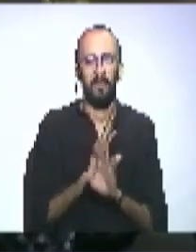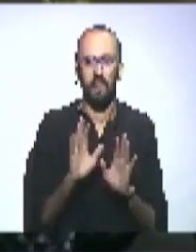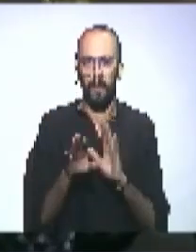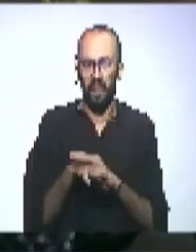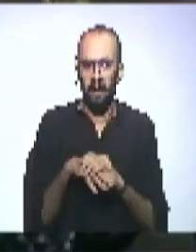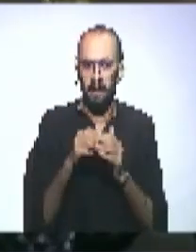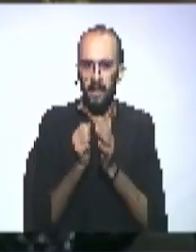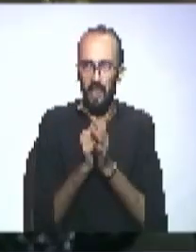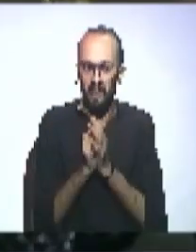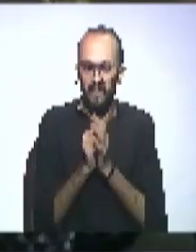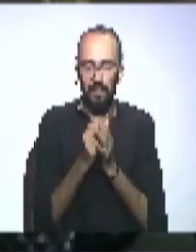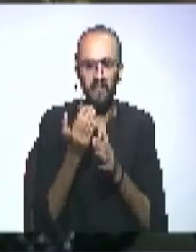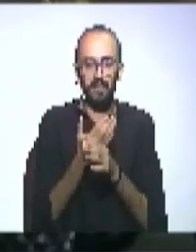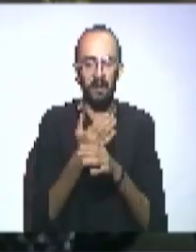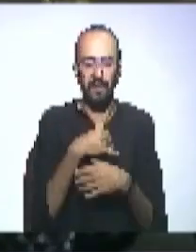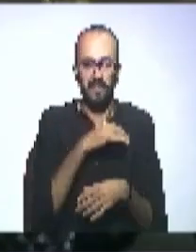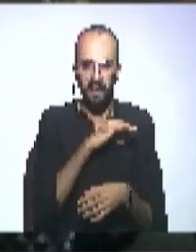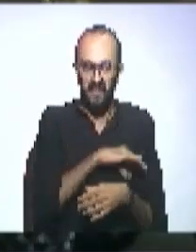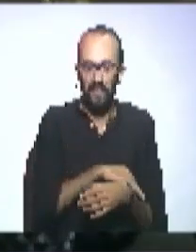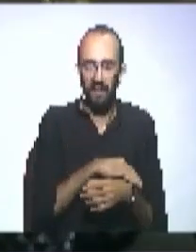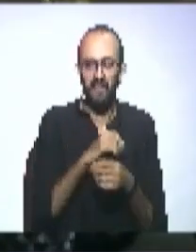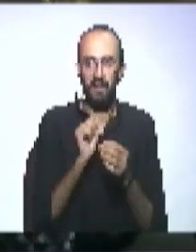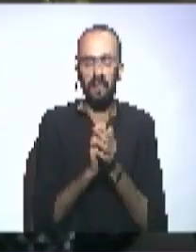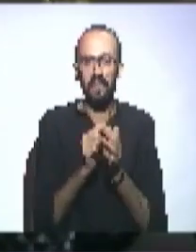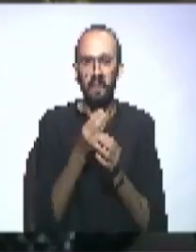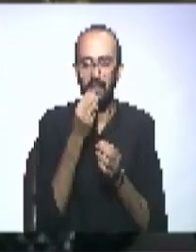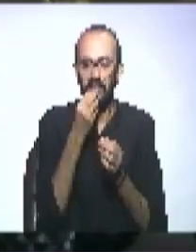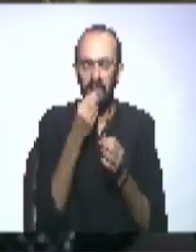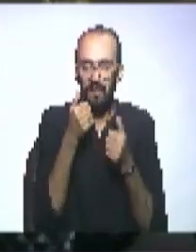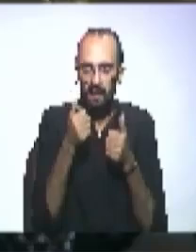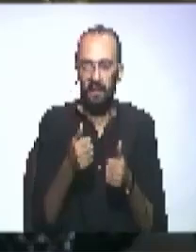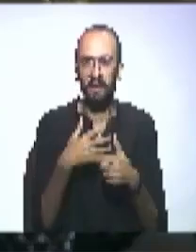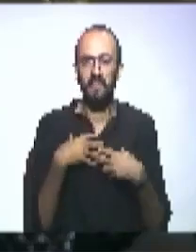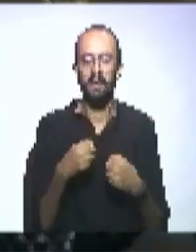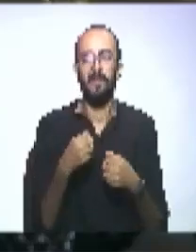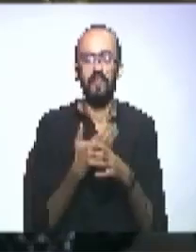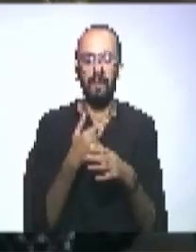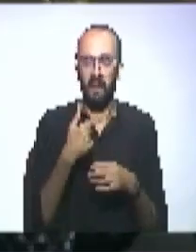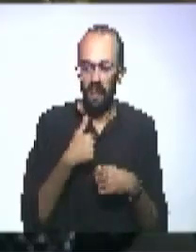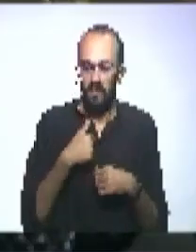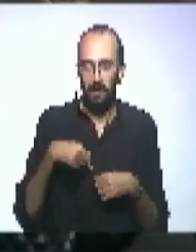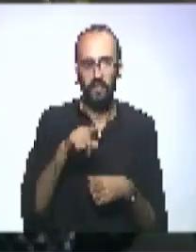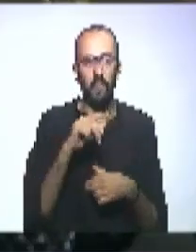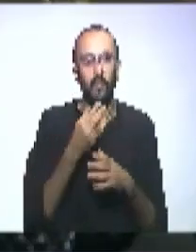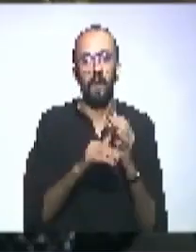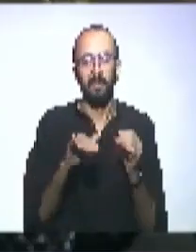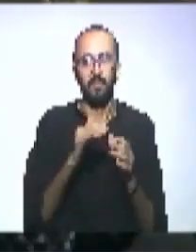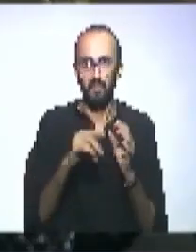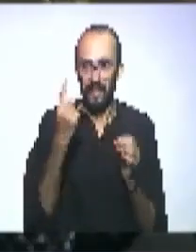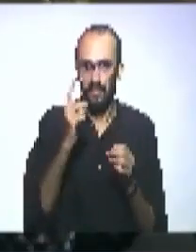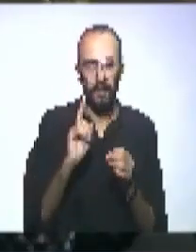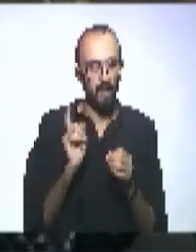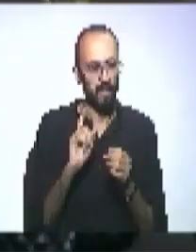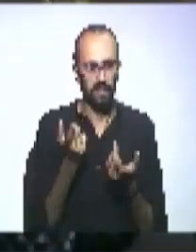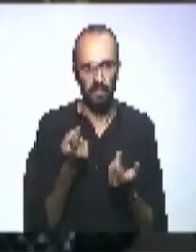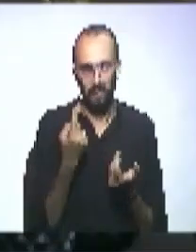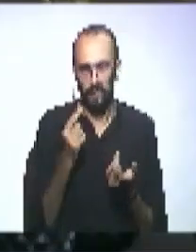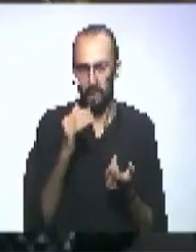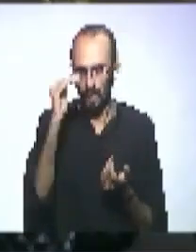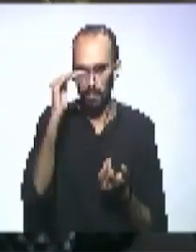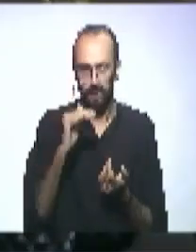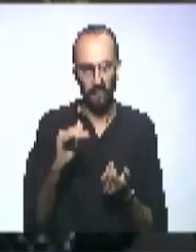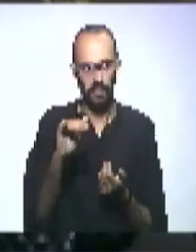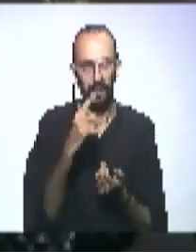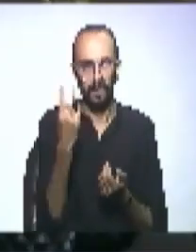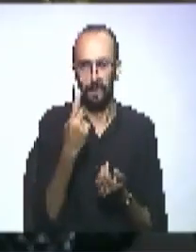البيت، ناخد فايدة الحاجات اللي بناكلها وفي نفس الوقت سواء لينا او للولاد. يعني مش ممكن مثلا ان الكبار ما